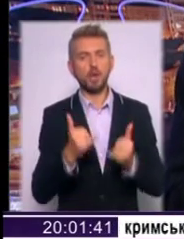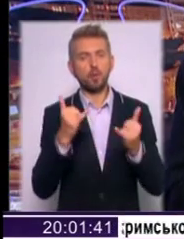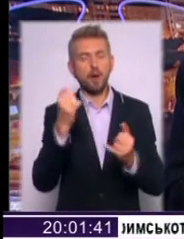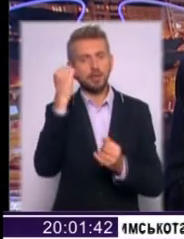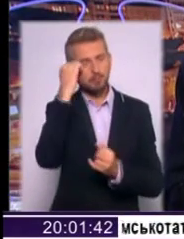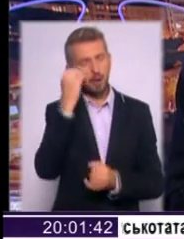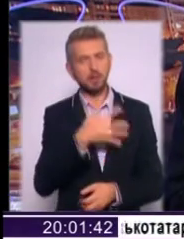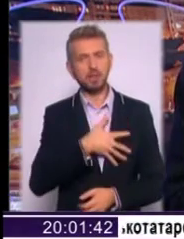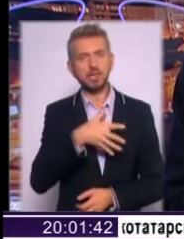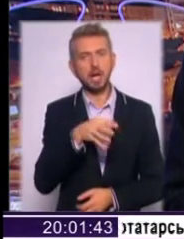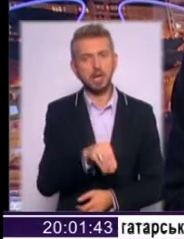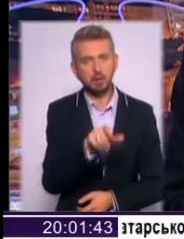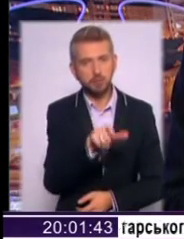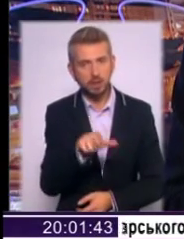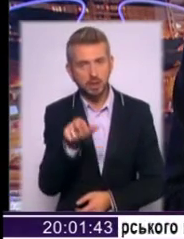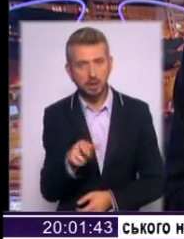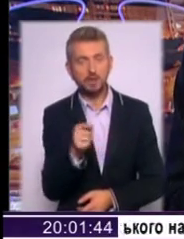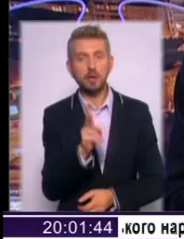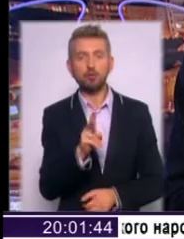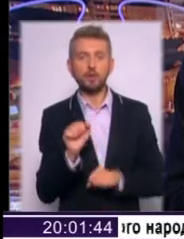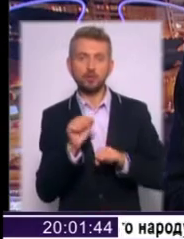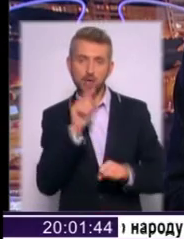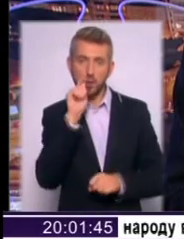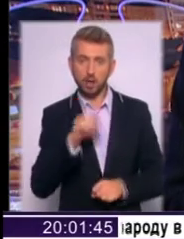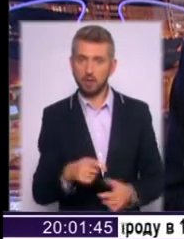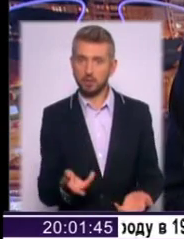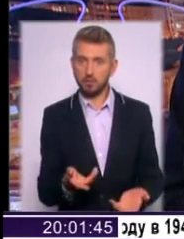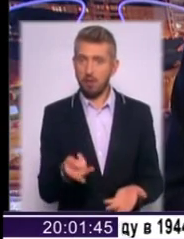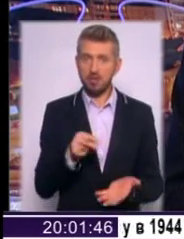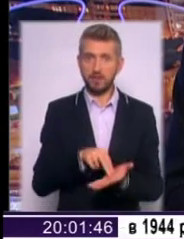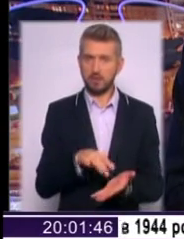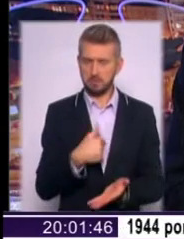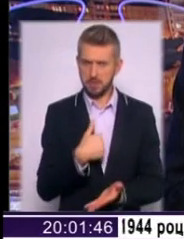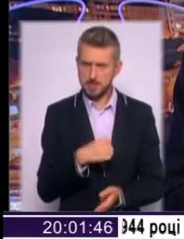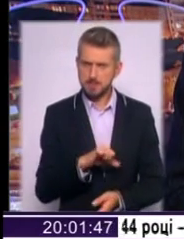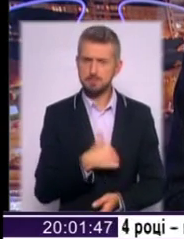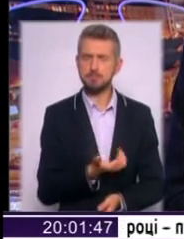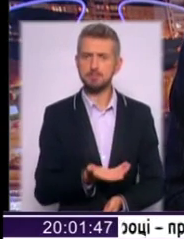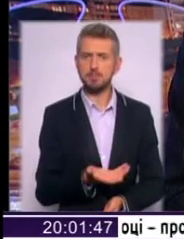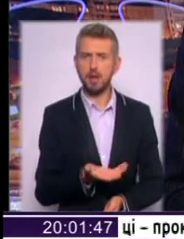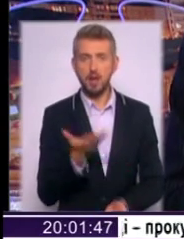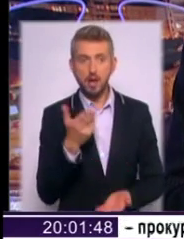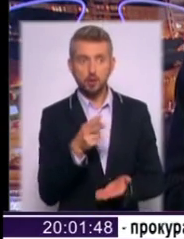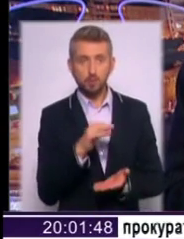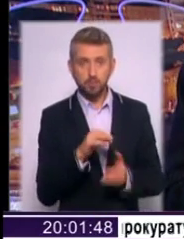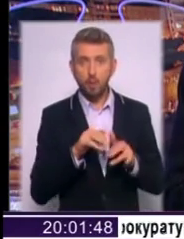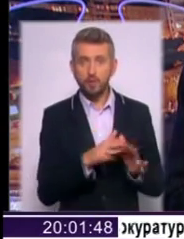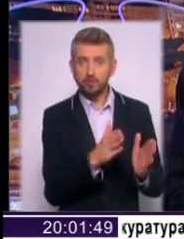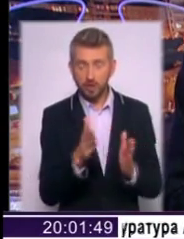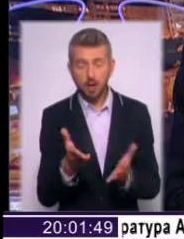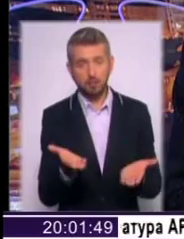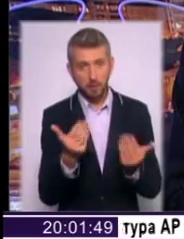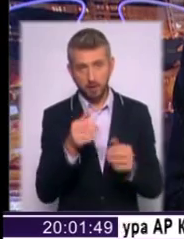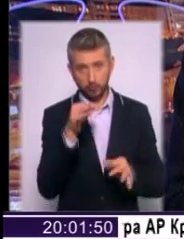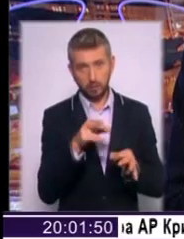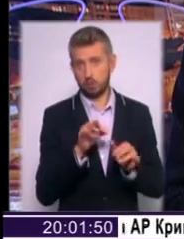пам'ять загиблих тих, хто захищали Україну. Мене це дряпає. Тому, якщо по вчинки, то, що ви кажете, по ділам, давайте